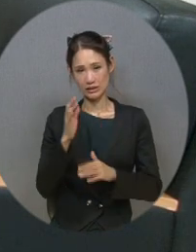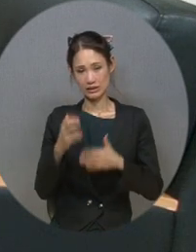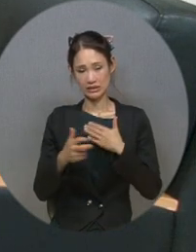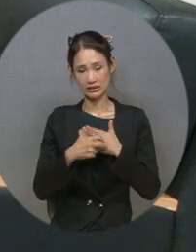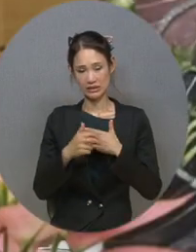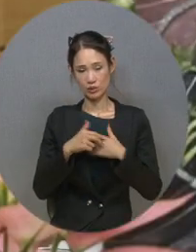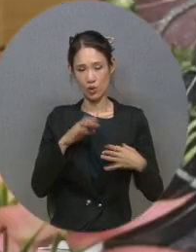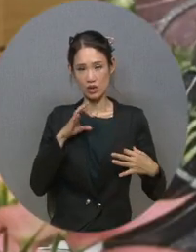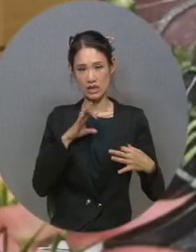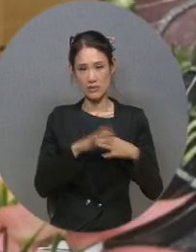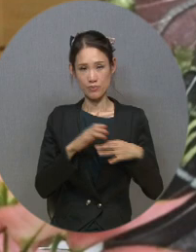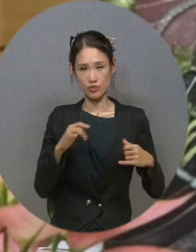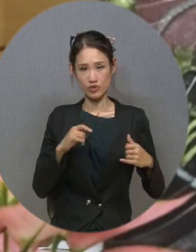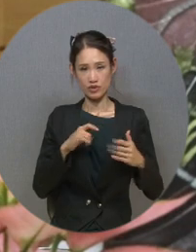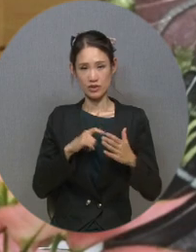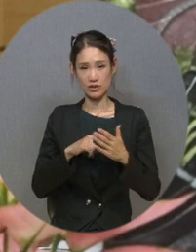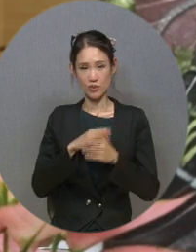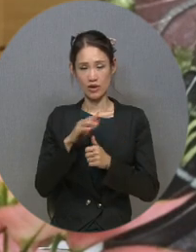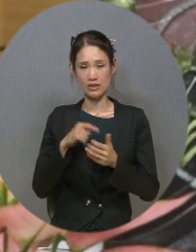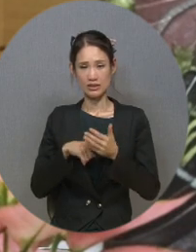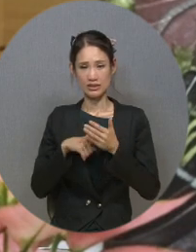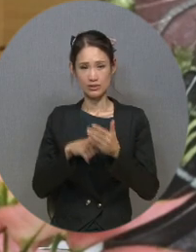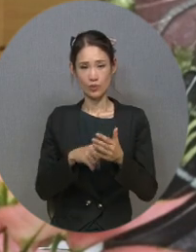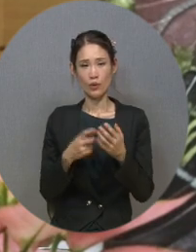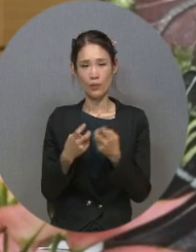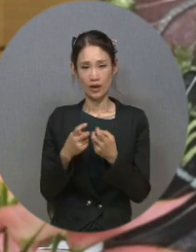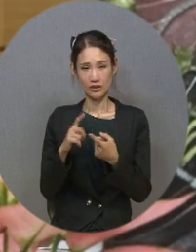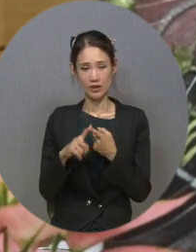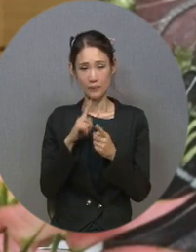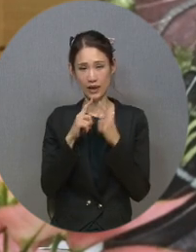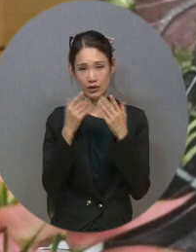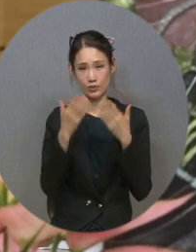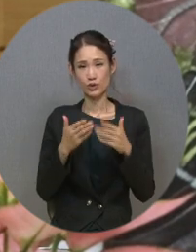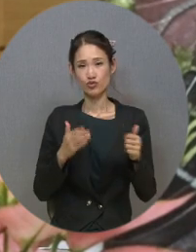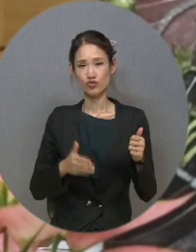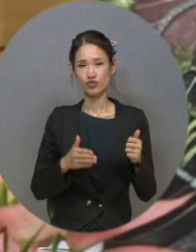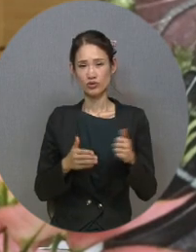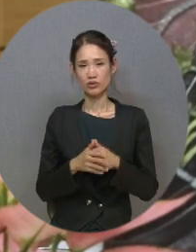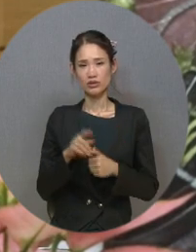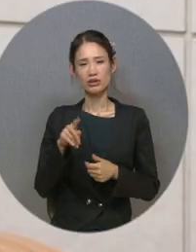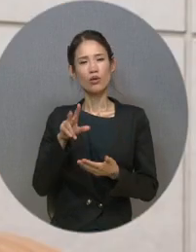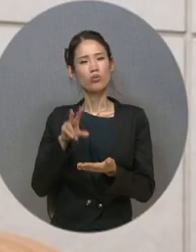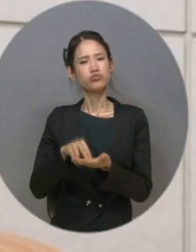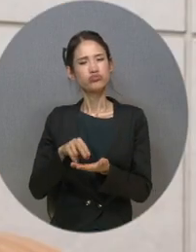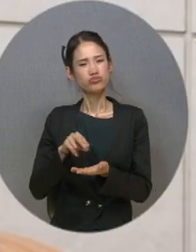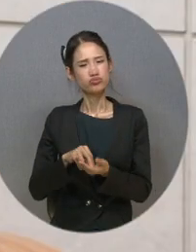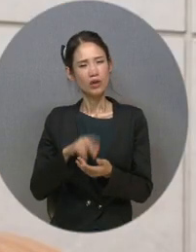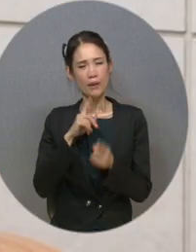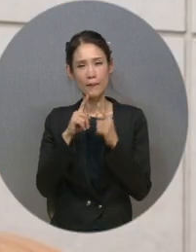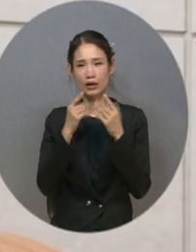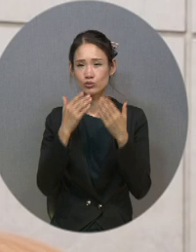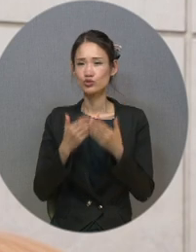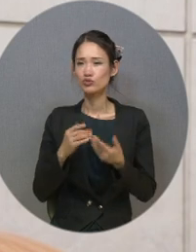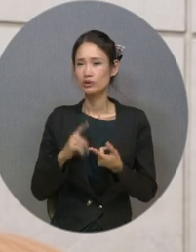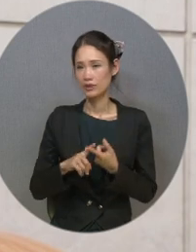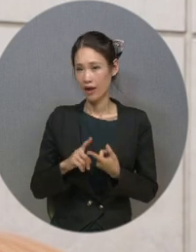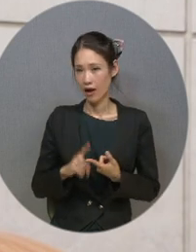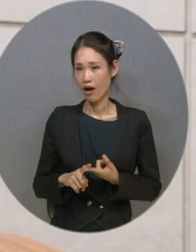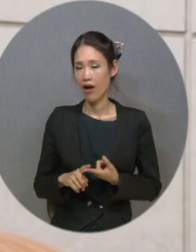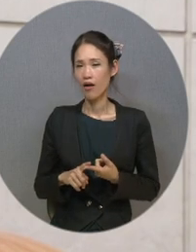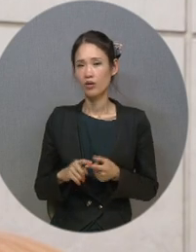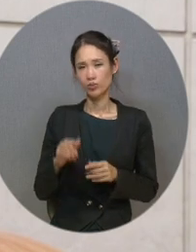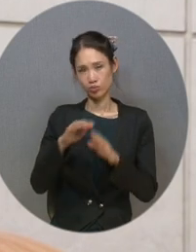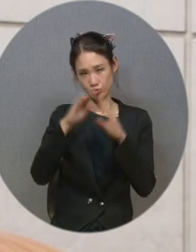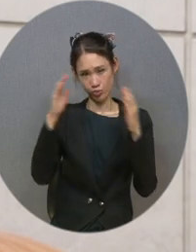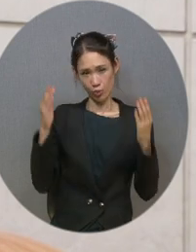의료 환경 극복 방안에 대해서 말씀해 주시면 지금 이제 그 문제는 말씀하신 것처럼